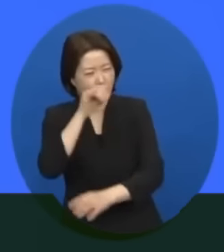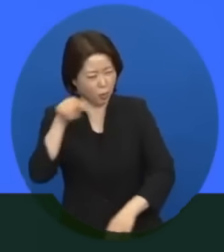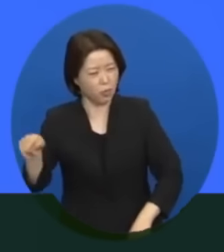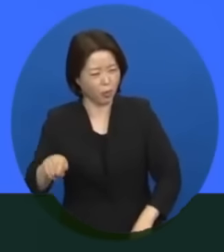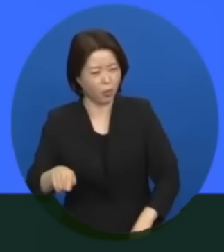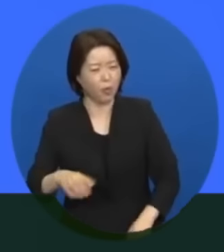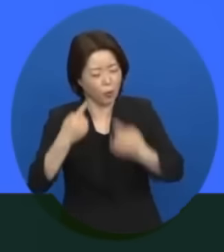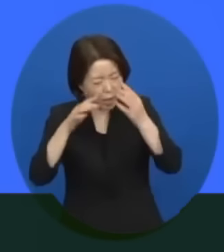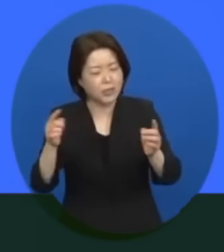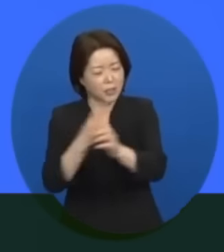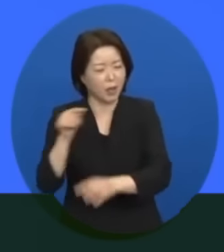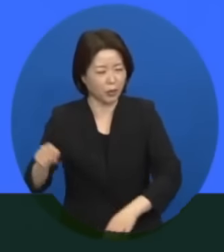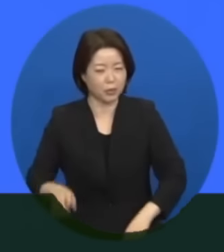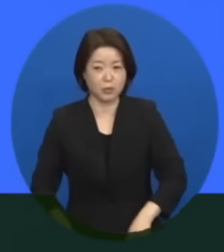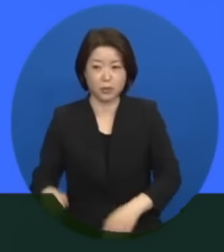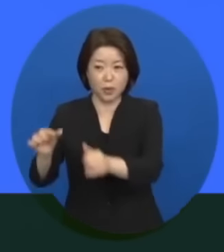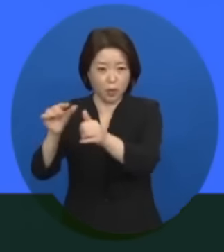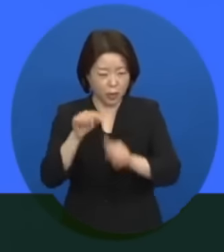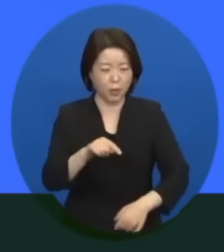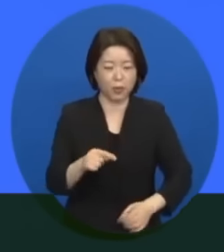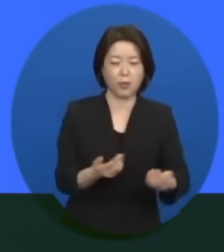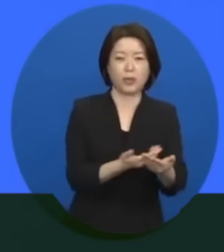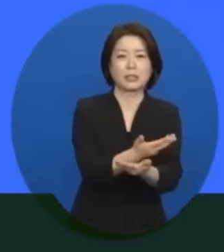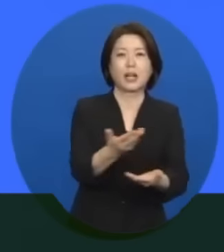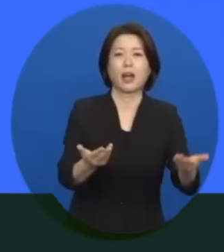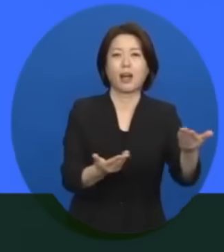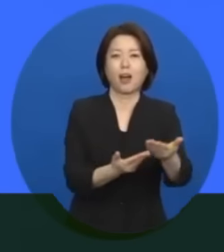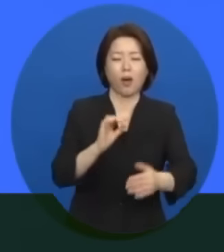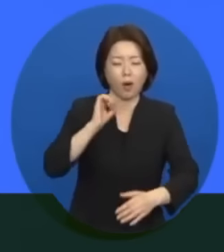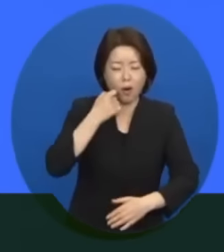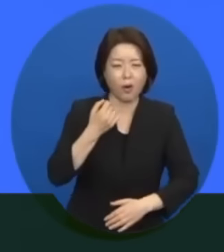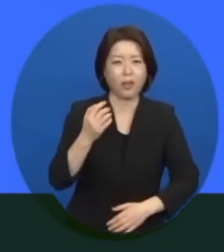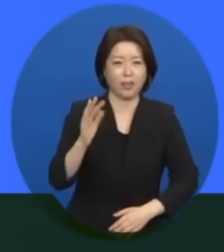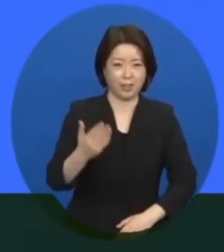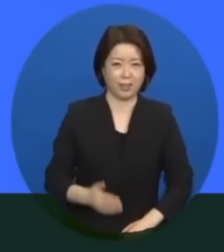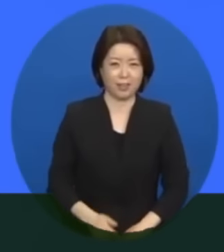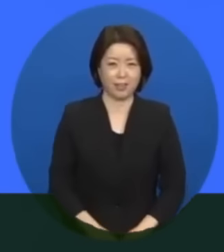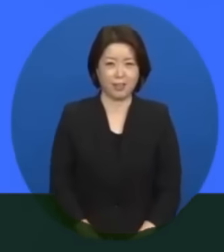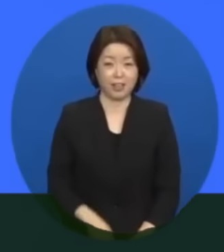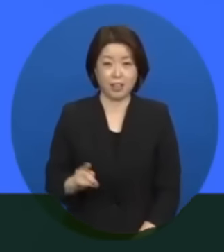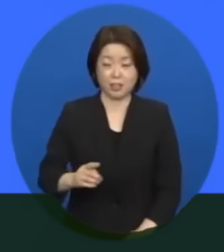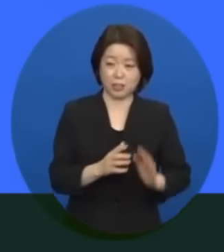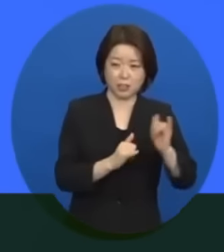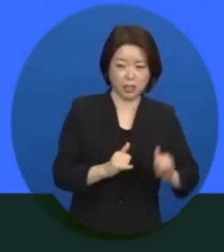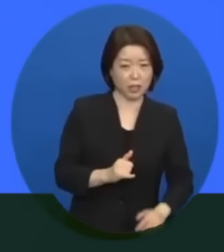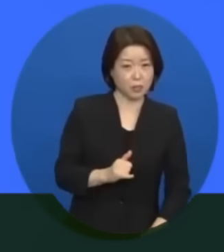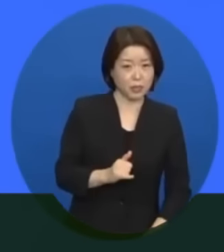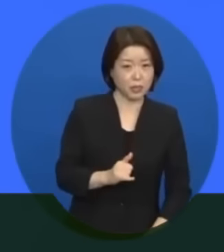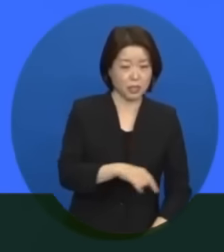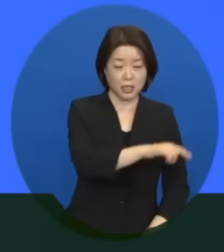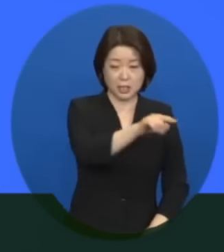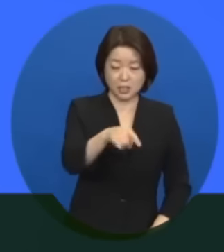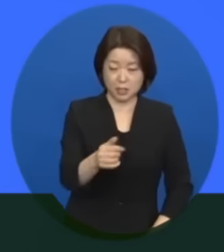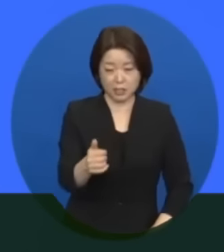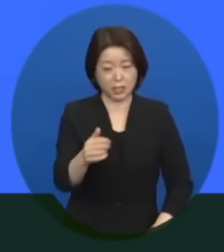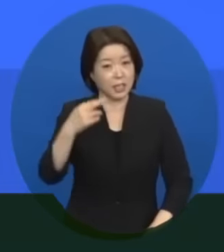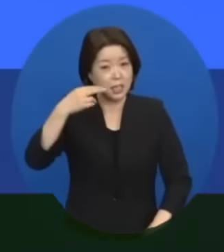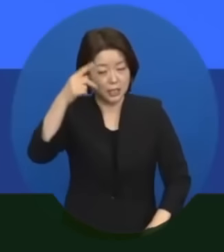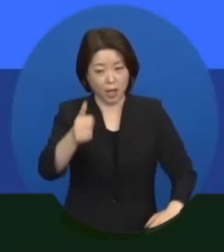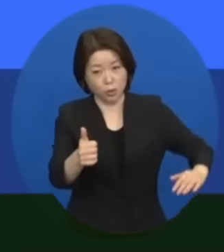중재를 해서 겨우 이제 같이 어울리게 됩니다 그런데이 사람들이이 사월을 죽이려는 것이 끝나지 않습니다 자